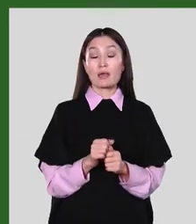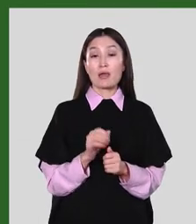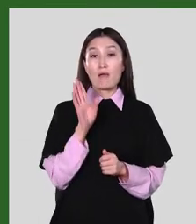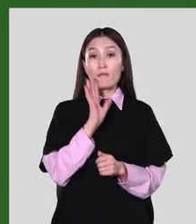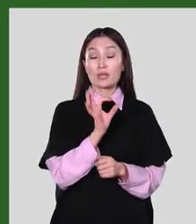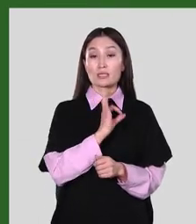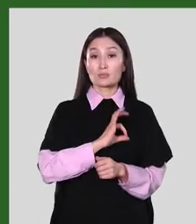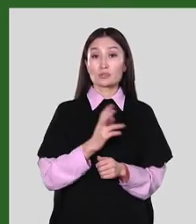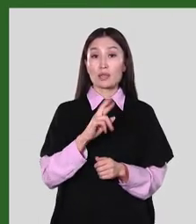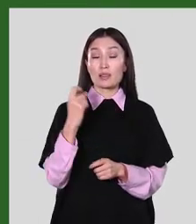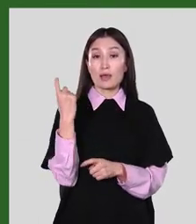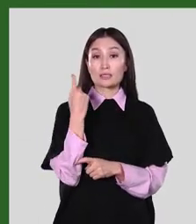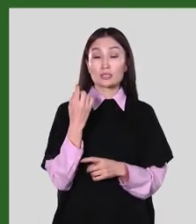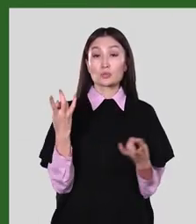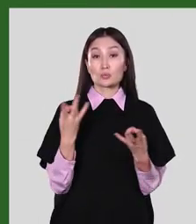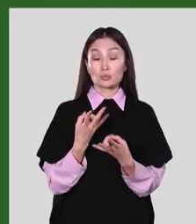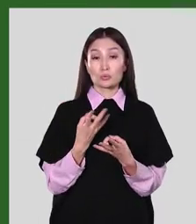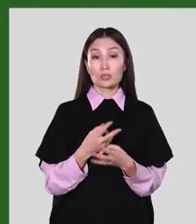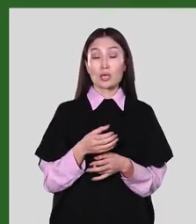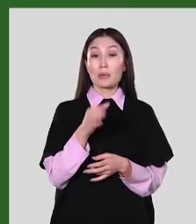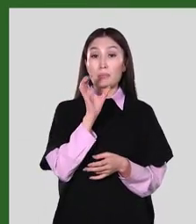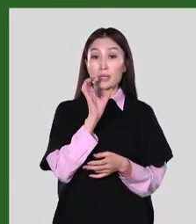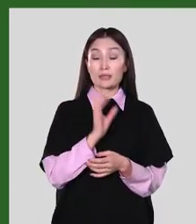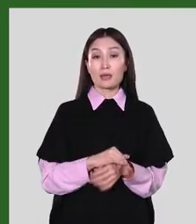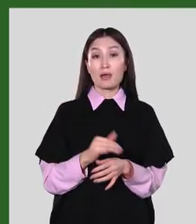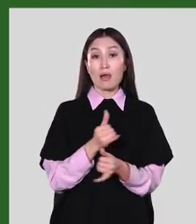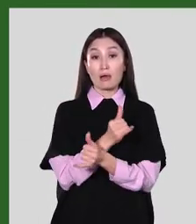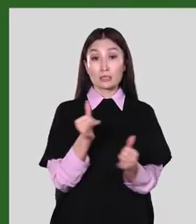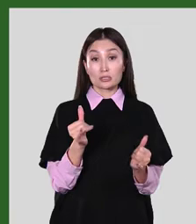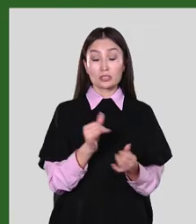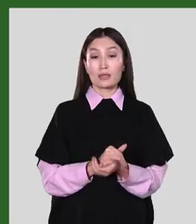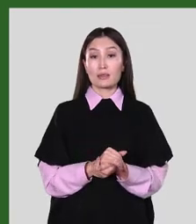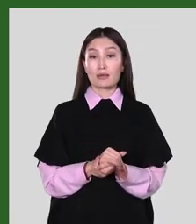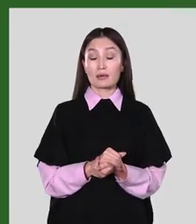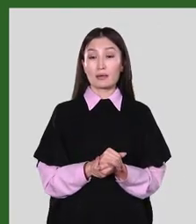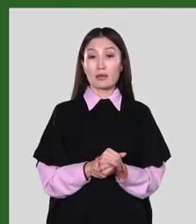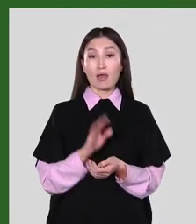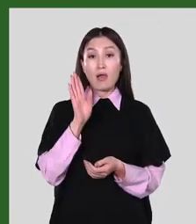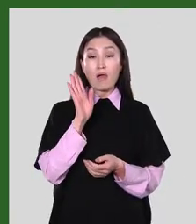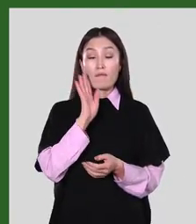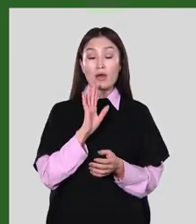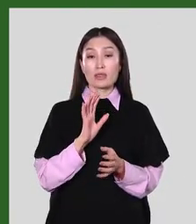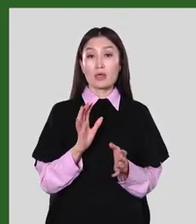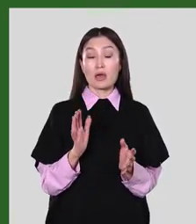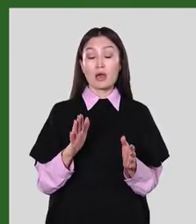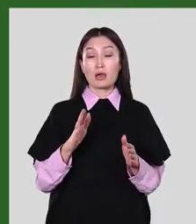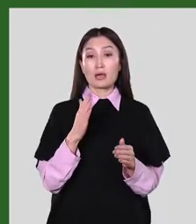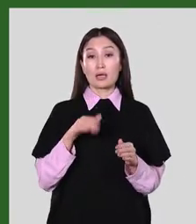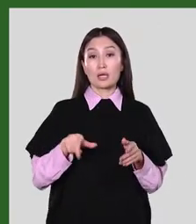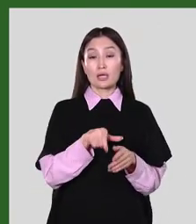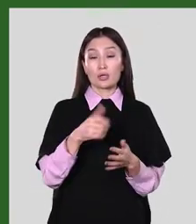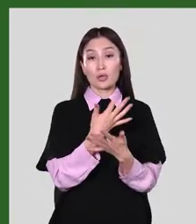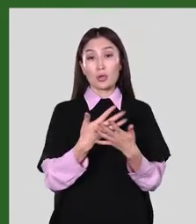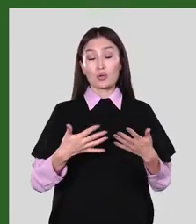используется для хозяйственных нужд питья орошения водоемы излюбленное место